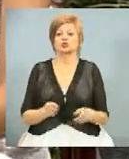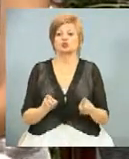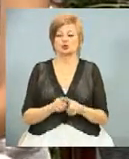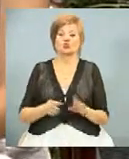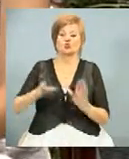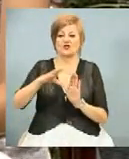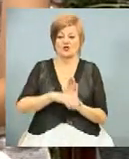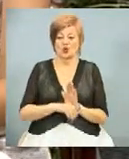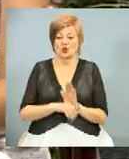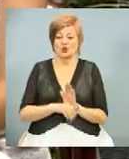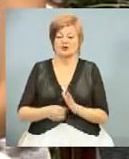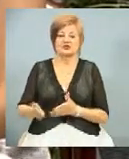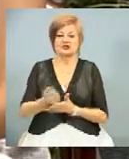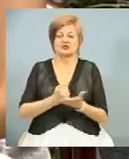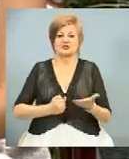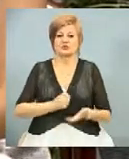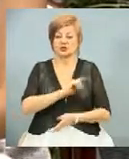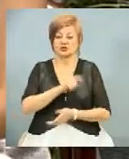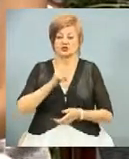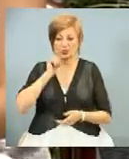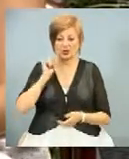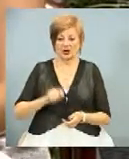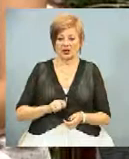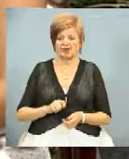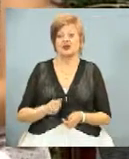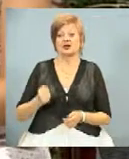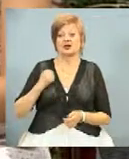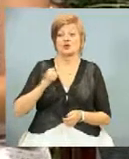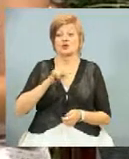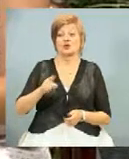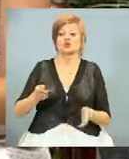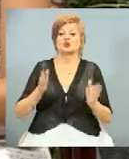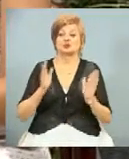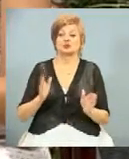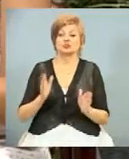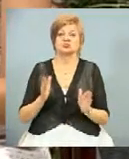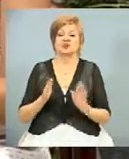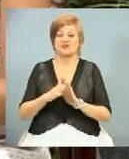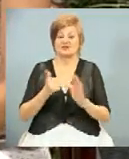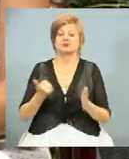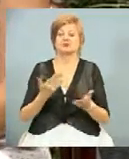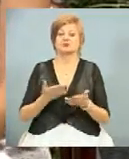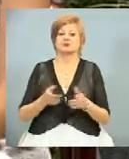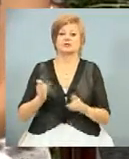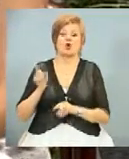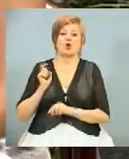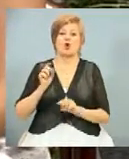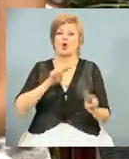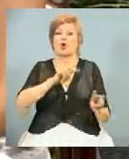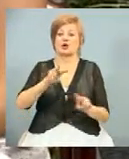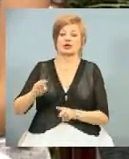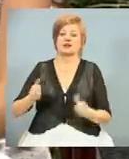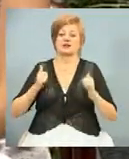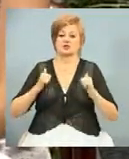до Збройних сил України. Так? Всі вони військовики, вони покликані охороняти наш спокій,